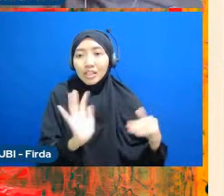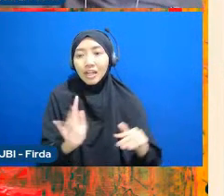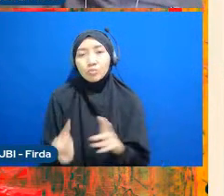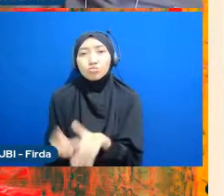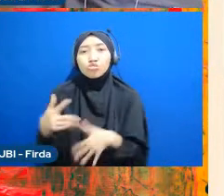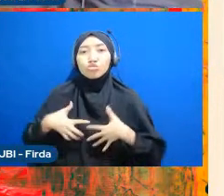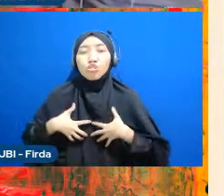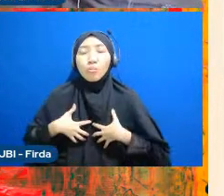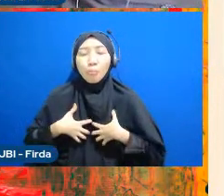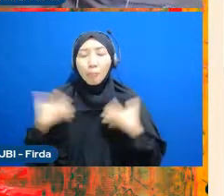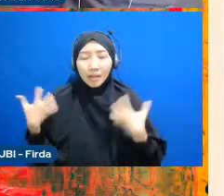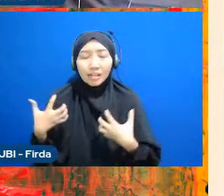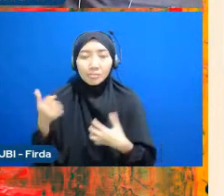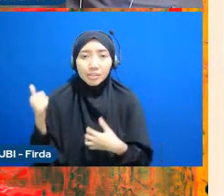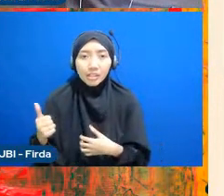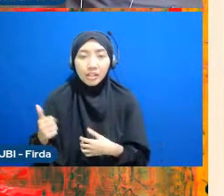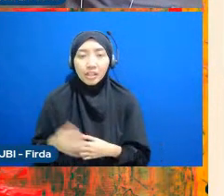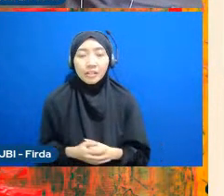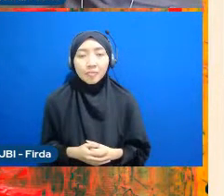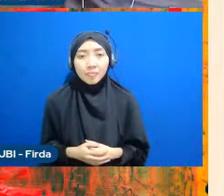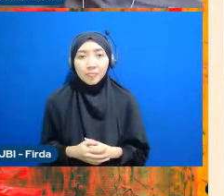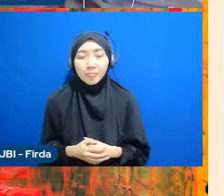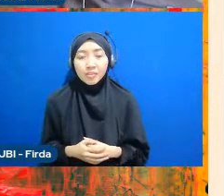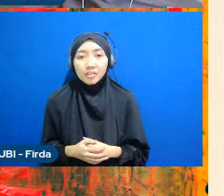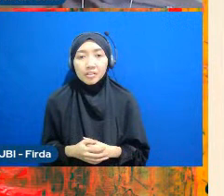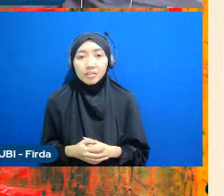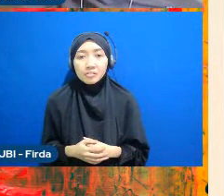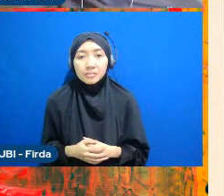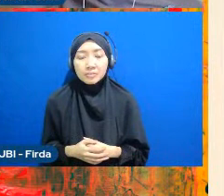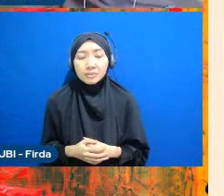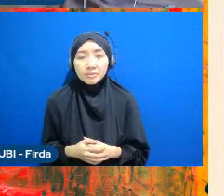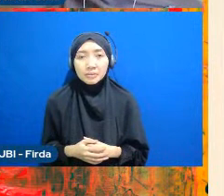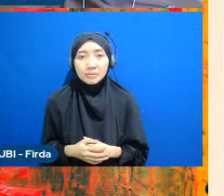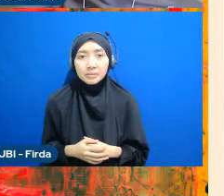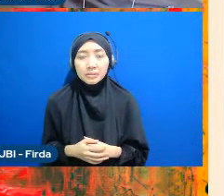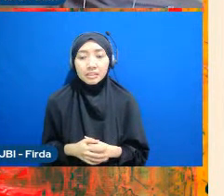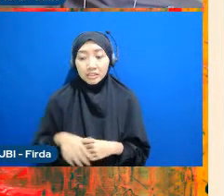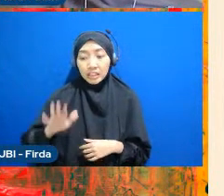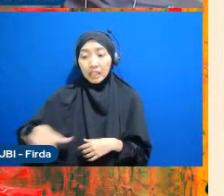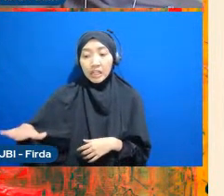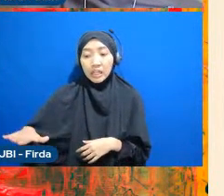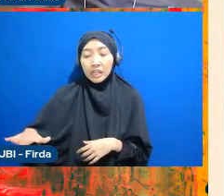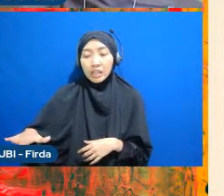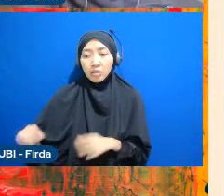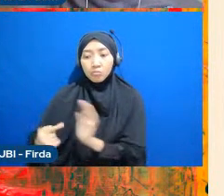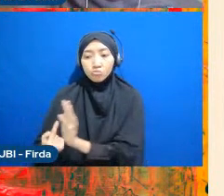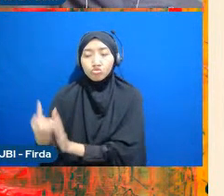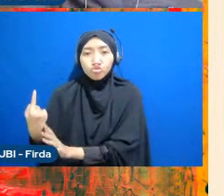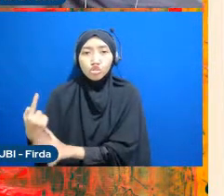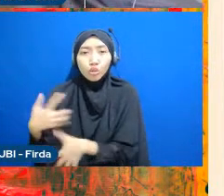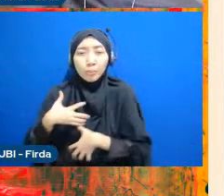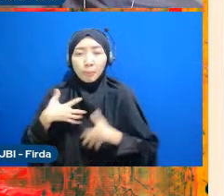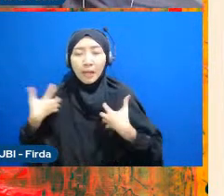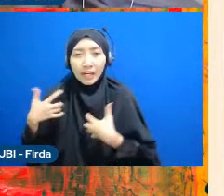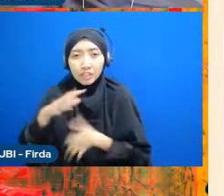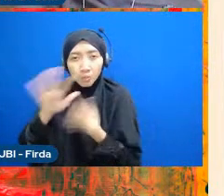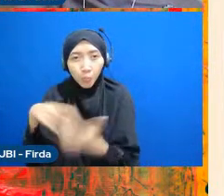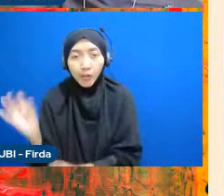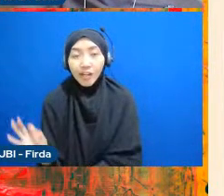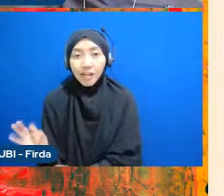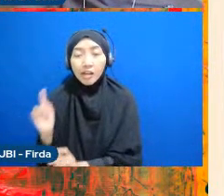rasa marah. Tapi tentu saja tidak semua anak itu akan memunculkan rasa marah, karena